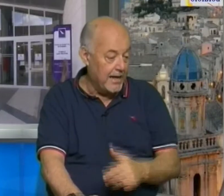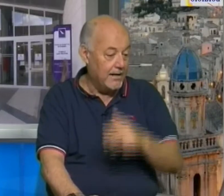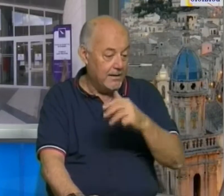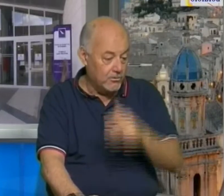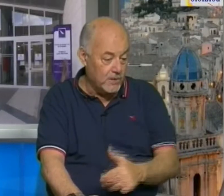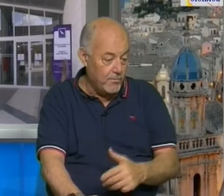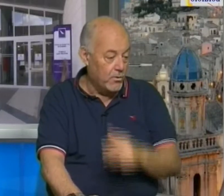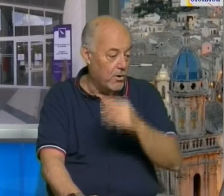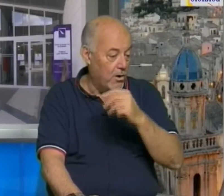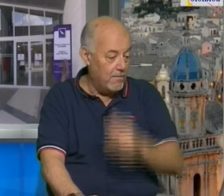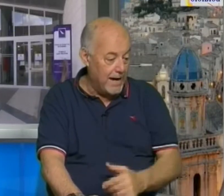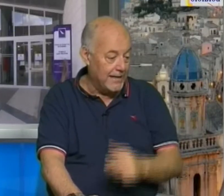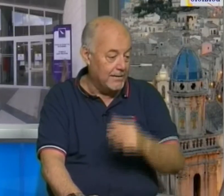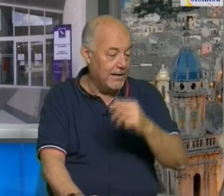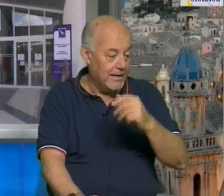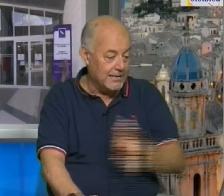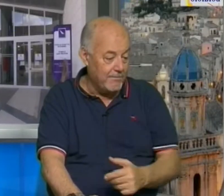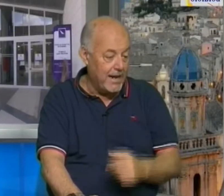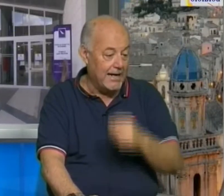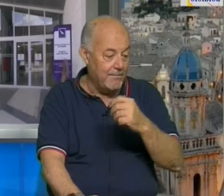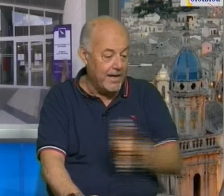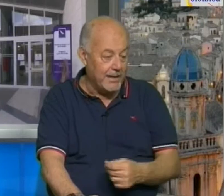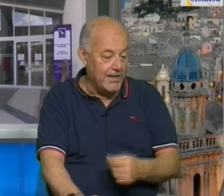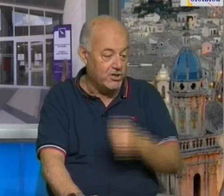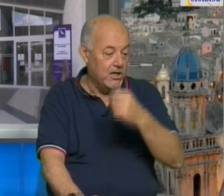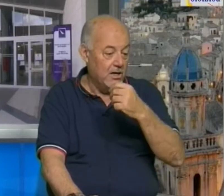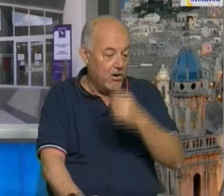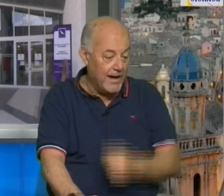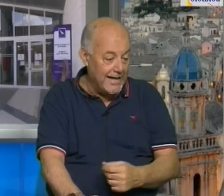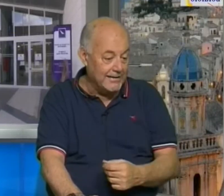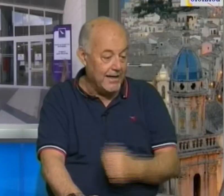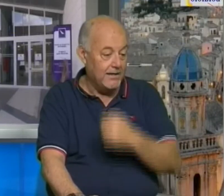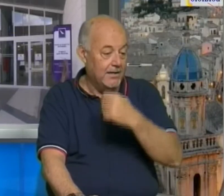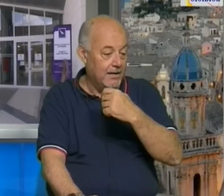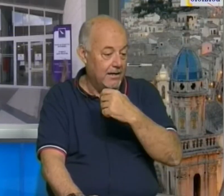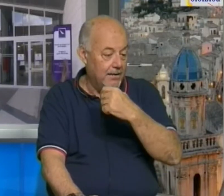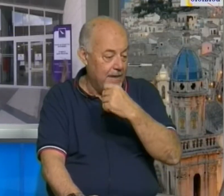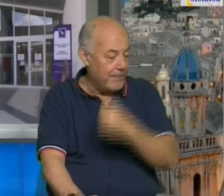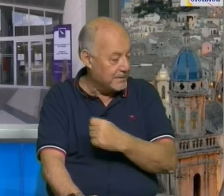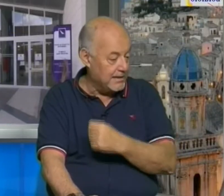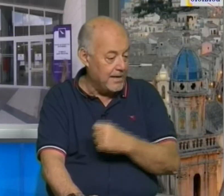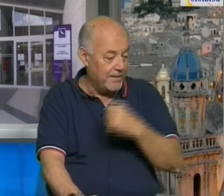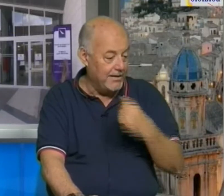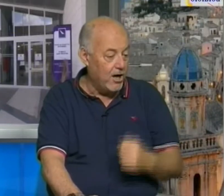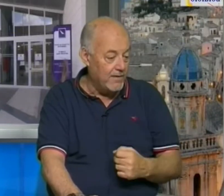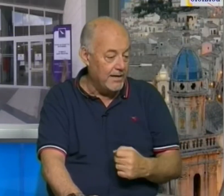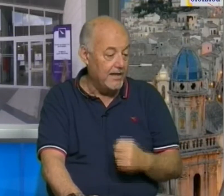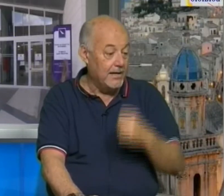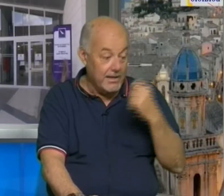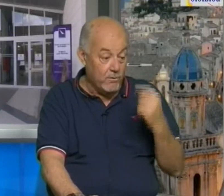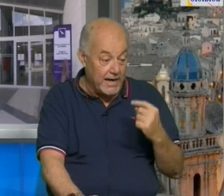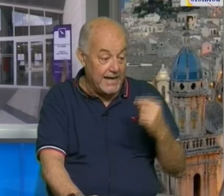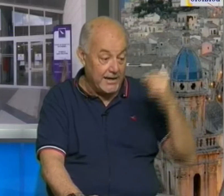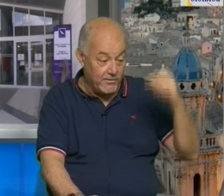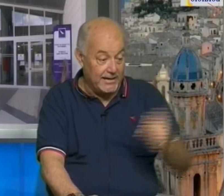Riga, Lussemburgo, Malta, Casablanca, Marrakesh, Olanda, Amsterdam e Eindhoven,